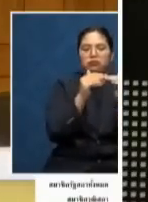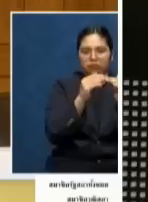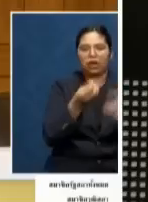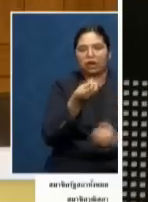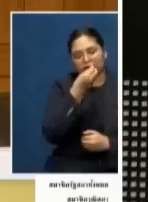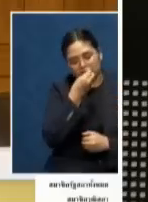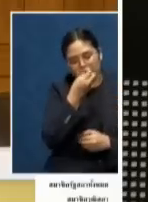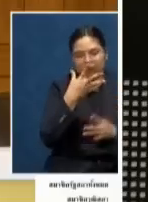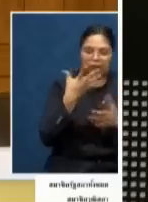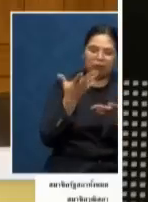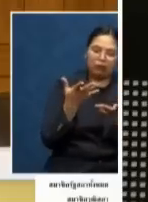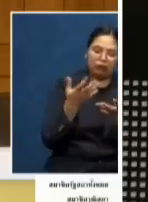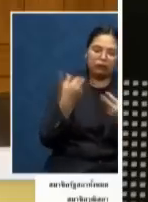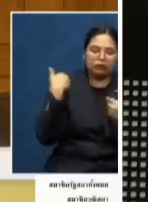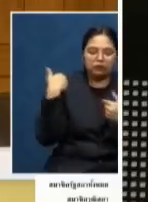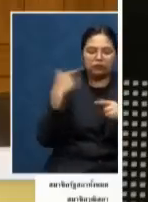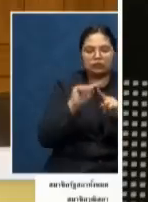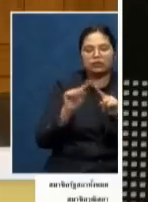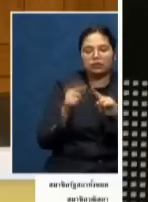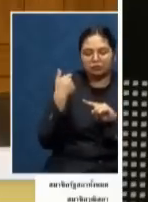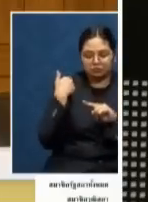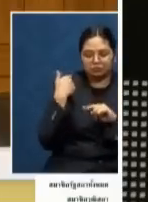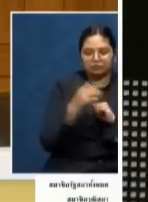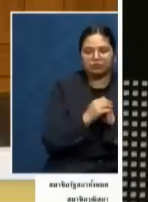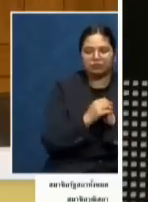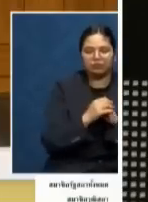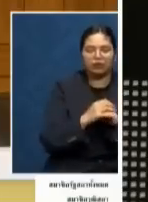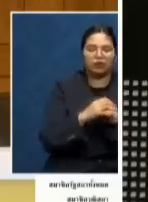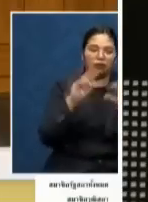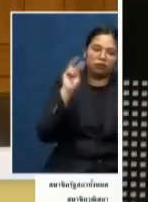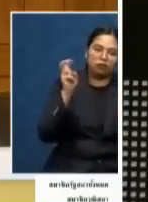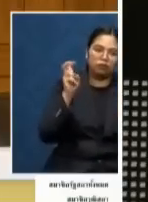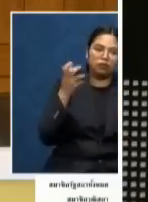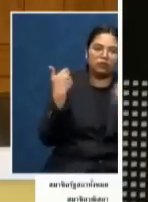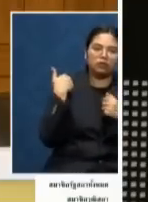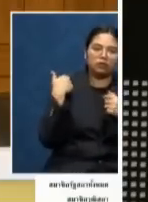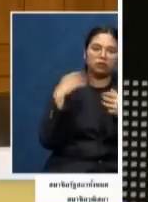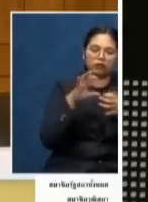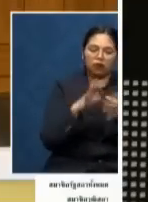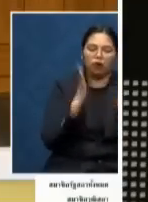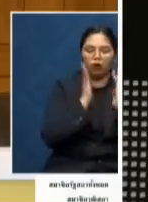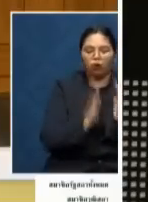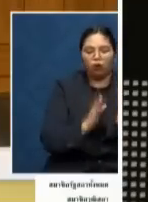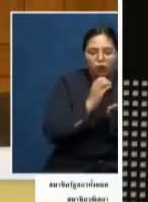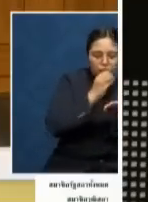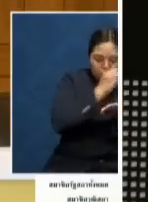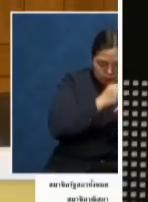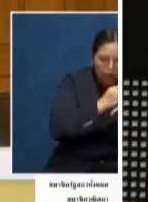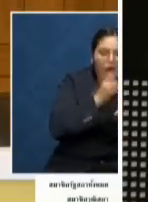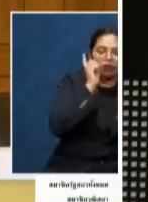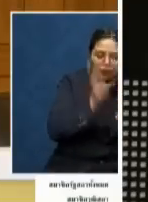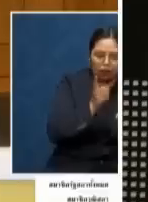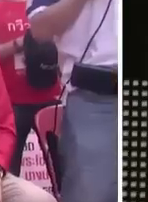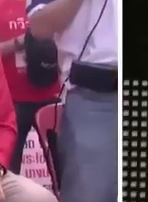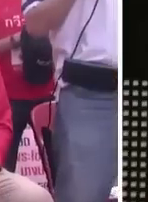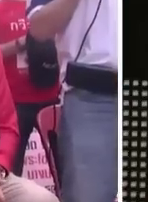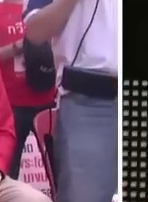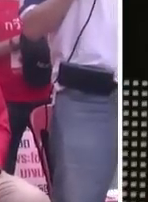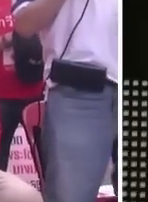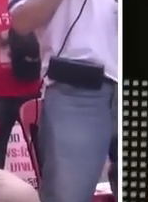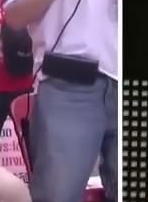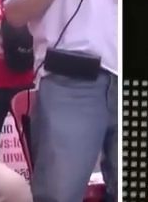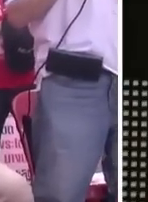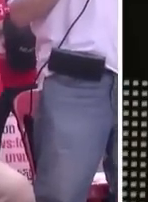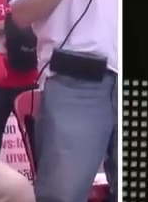คุณจตุพรบอกเพื่อไทยเนี่ยทำผิดตั้งแต่หาเสียงเข้ามาเป็นรัฐบาล พอนโยบายรัฐบาลเป็นการใช้คำที่ต่างกับสัญญาที่ห